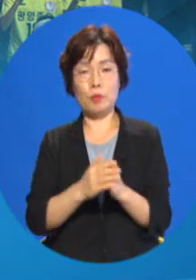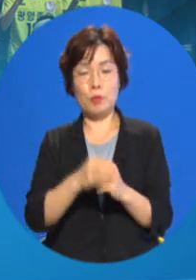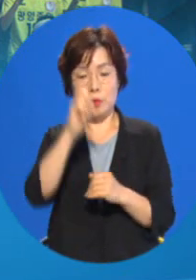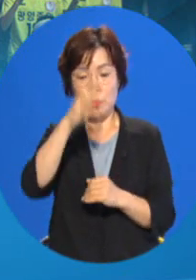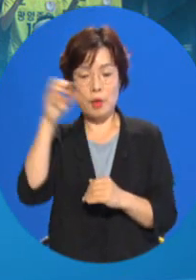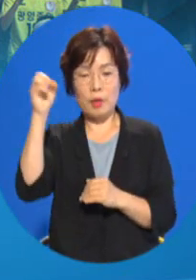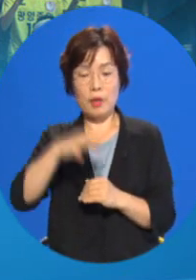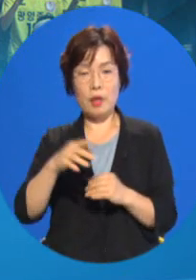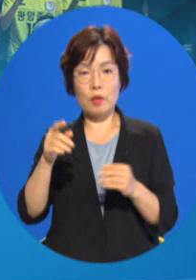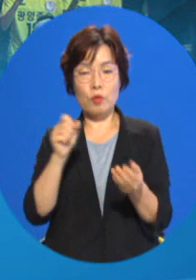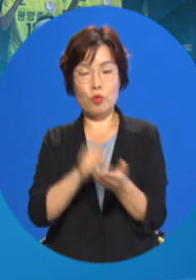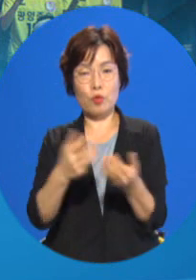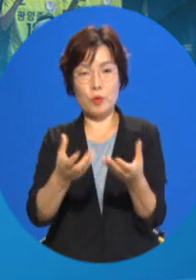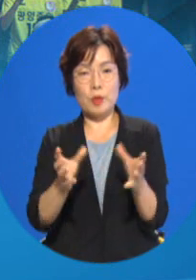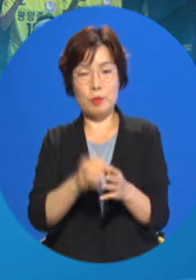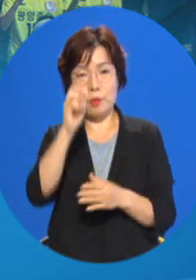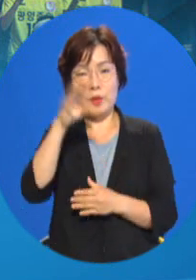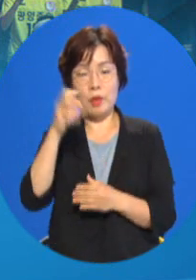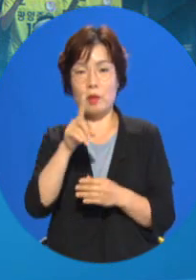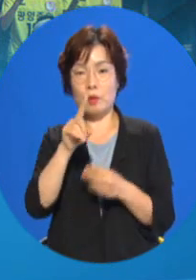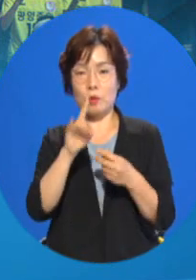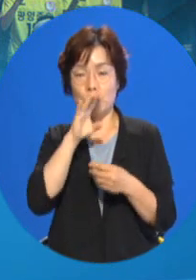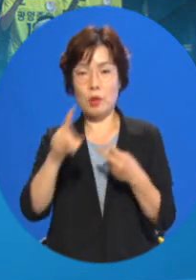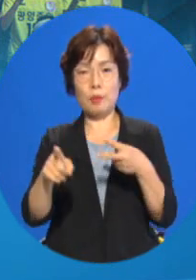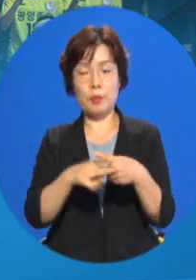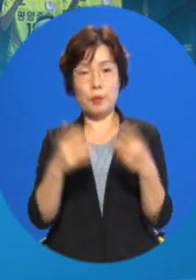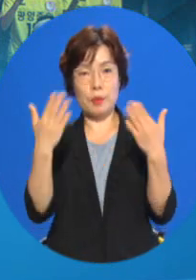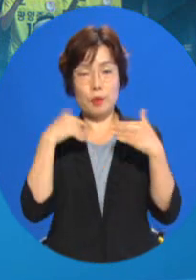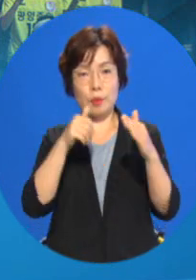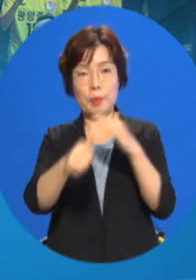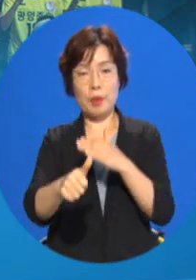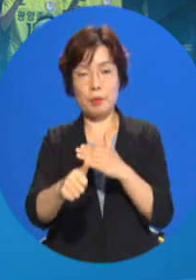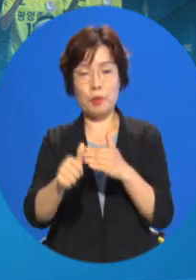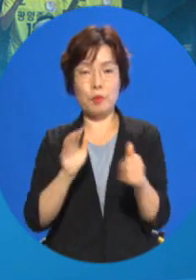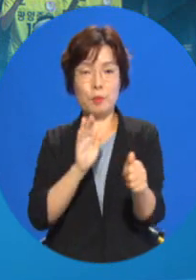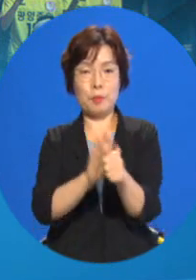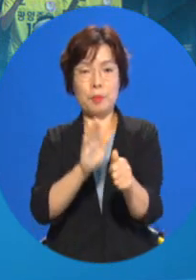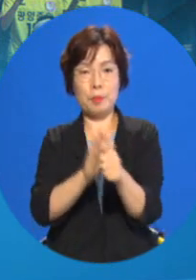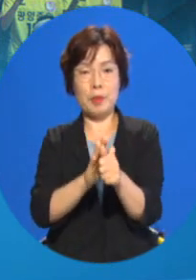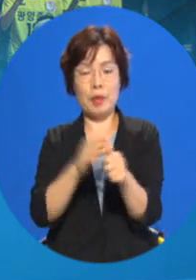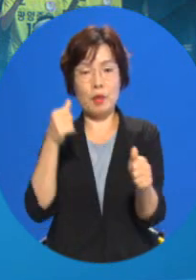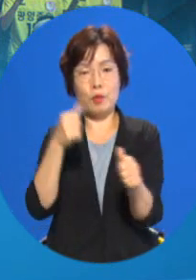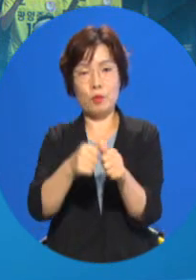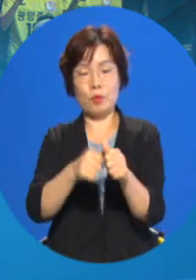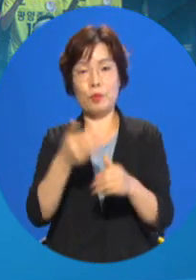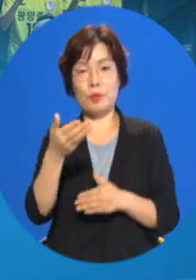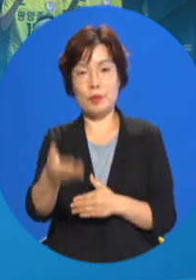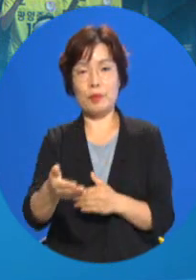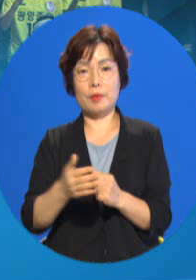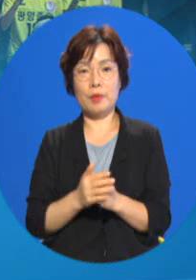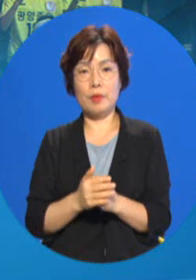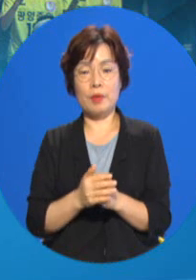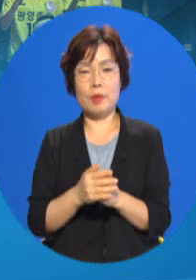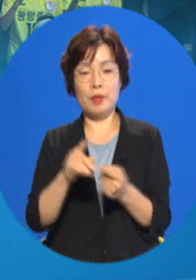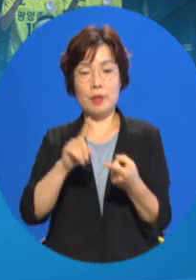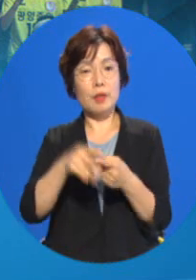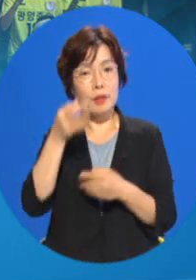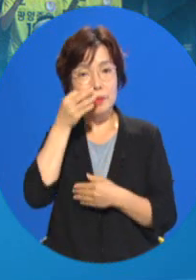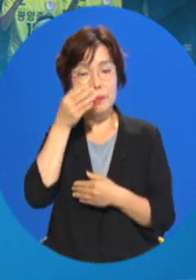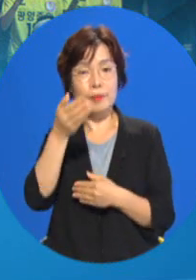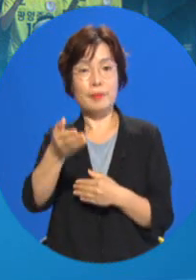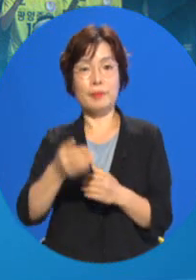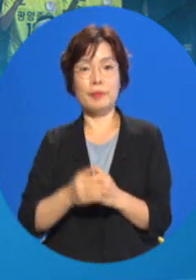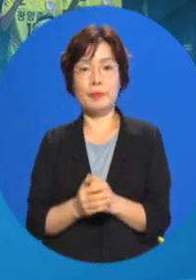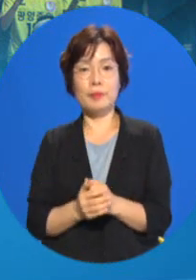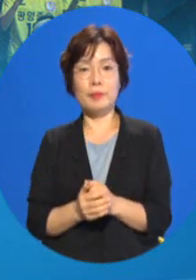지역의 여자 축구 명문인 광양 중앙초등학교를 방문해서 응원과 당부의 말을 전했는데요. 현장에 조희원 기자가